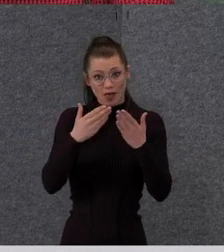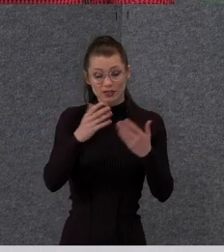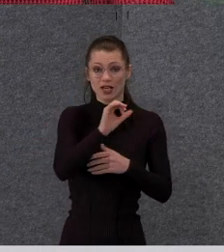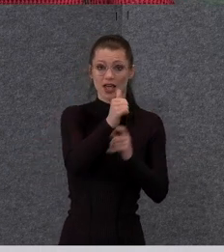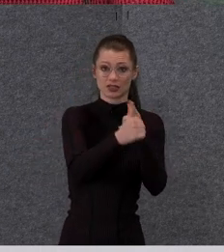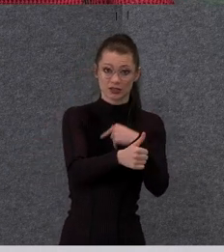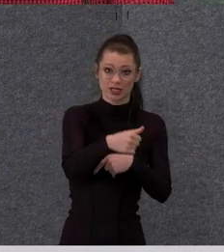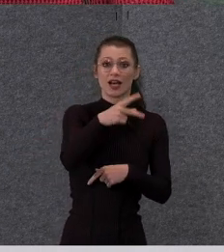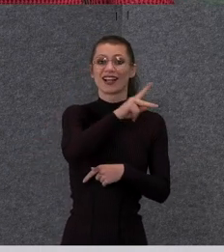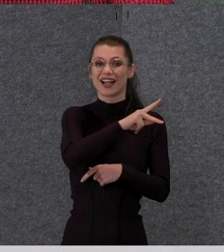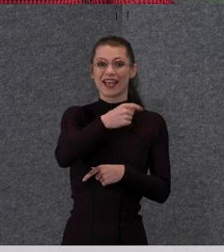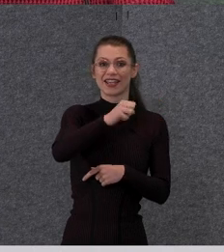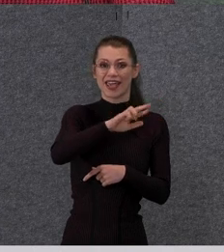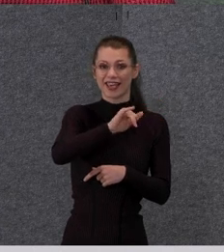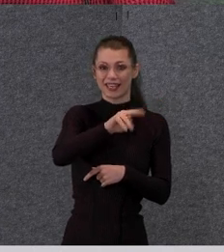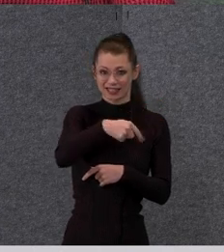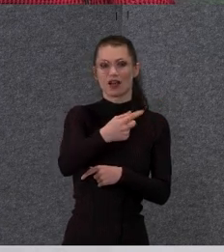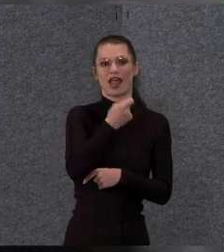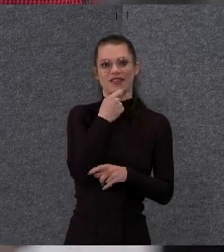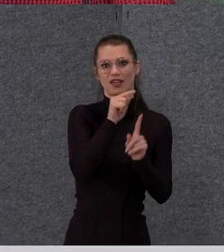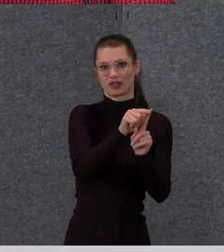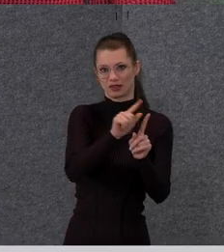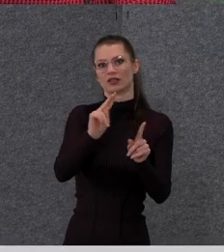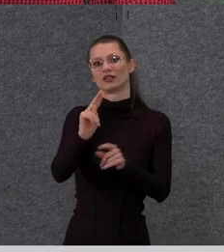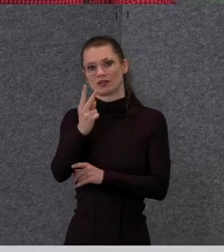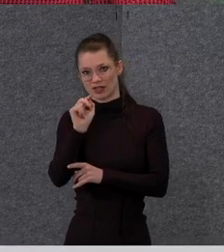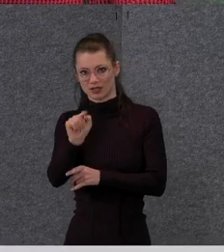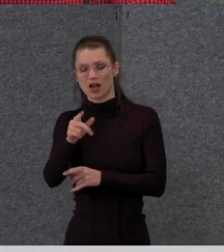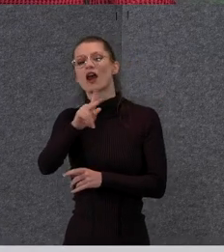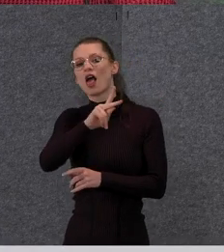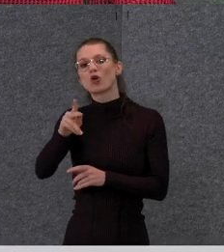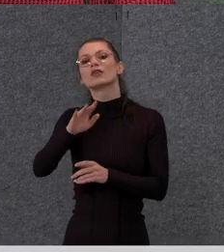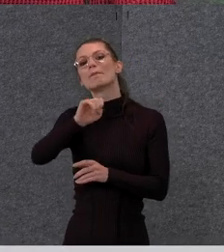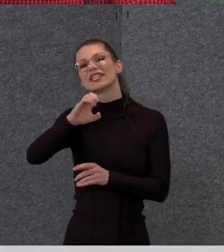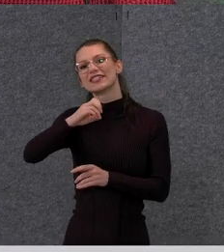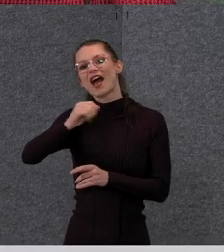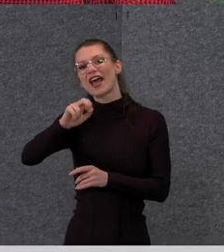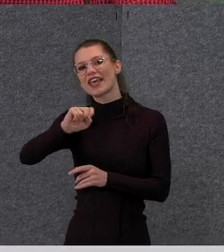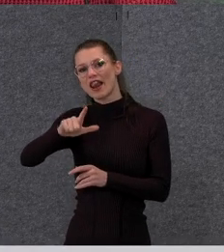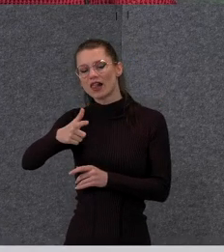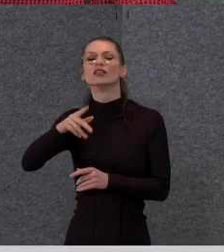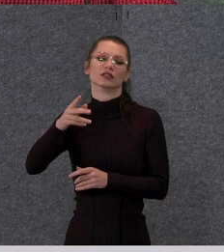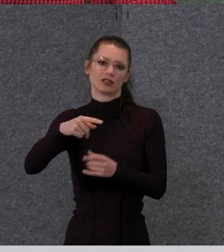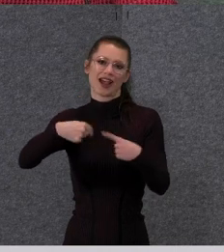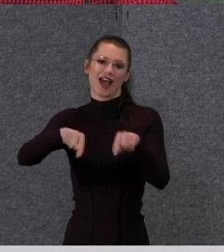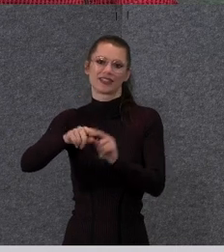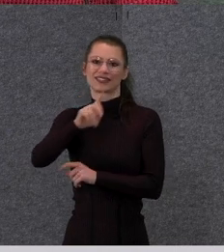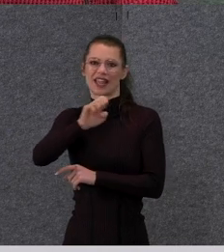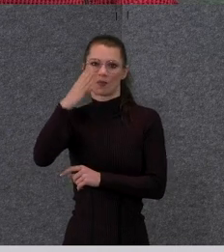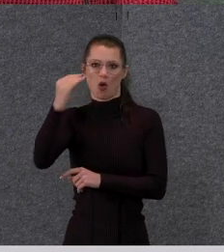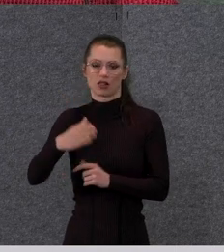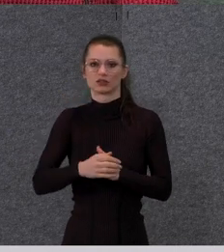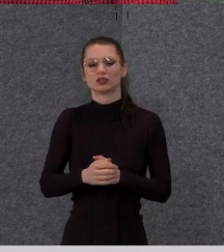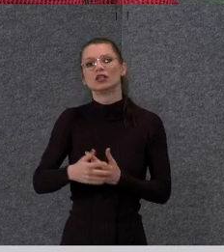Kandidatur ist die von Kai Gehring aus Essen, gefolgt von Klaus Michael aus dem Kreisverband Detmold und Johannes Preisner aus